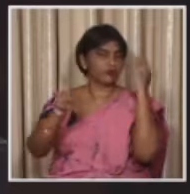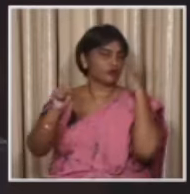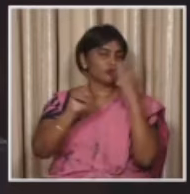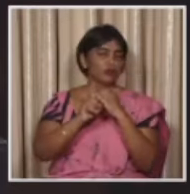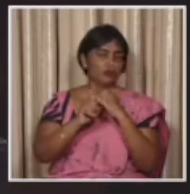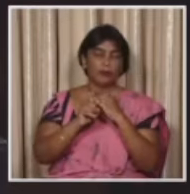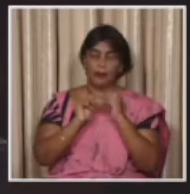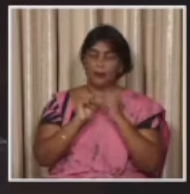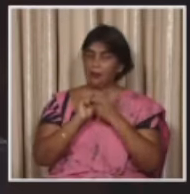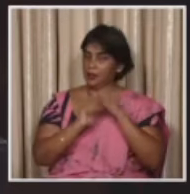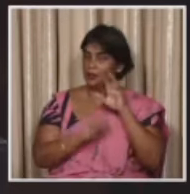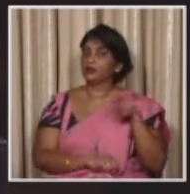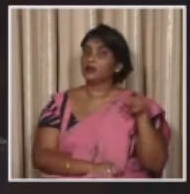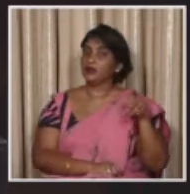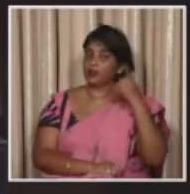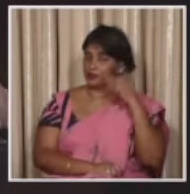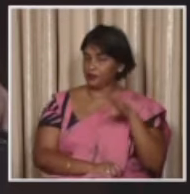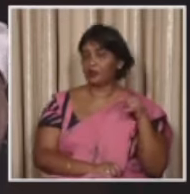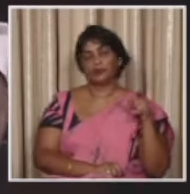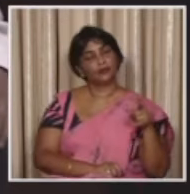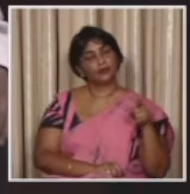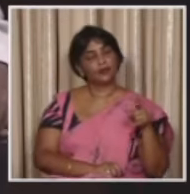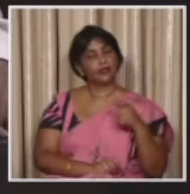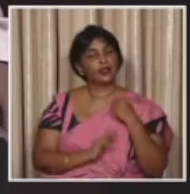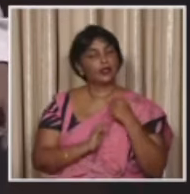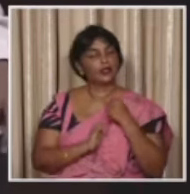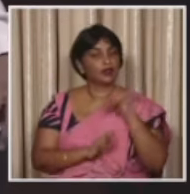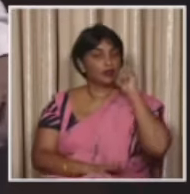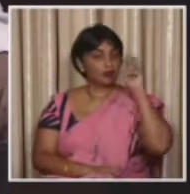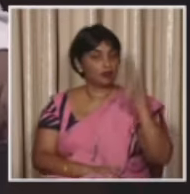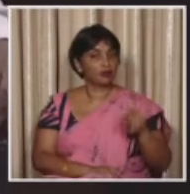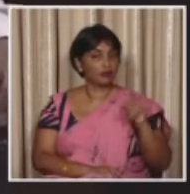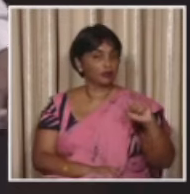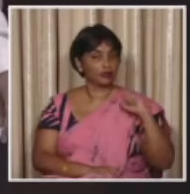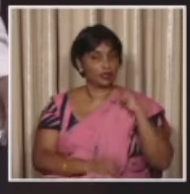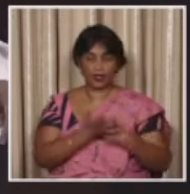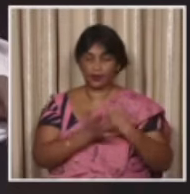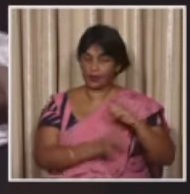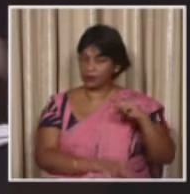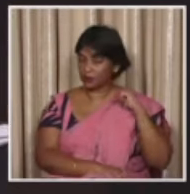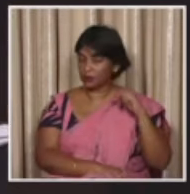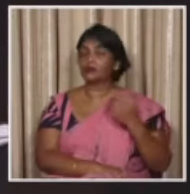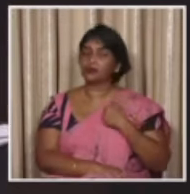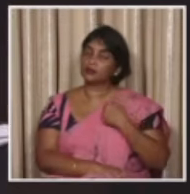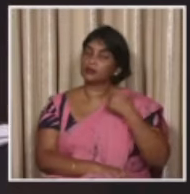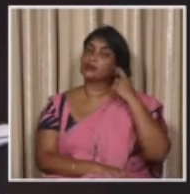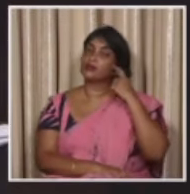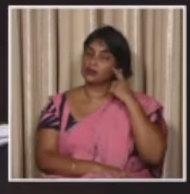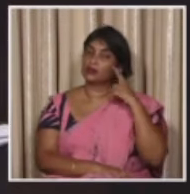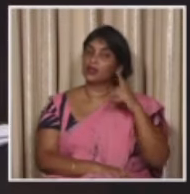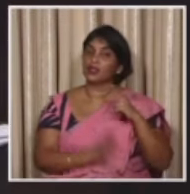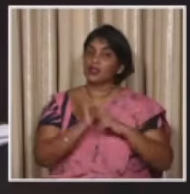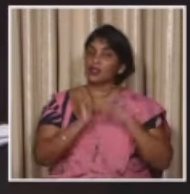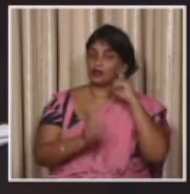බලපාන කාරණාවක්. අන්න ඒ නිසා රෙගියුලේටර් ශක්තිමත් වුණු තැන තමයි මං හිතන්නේ